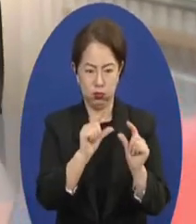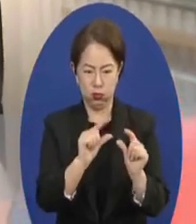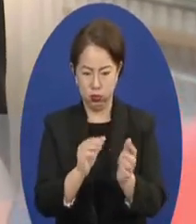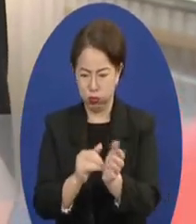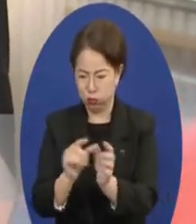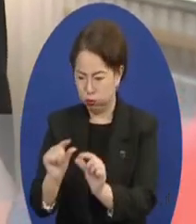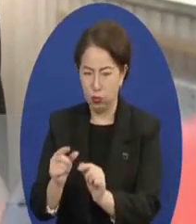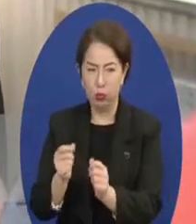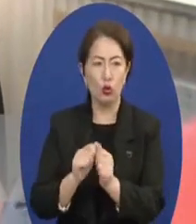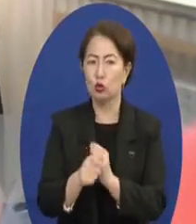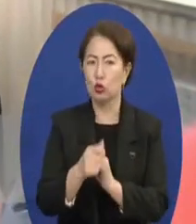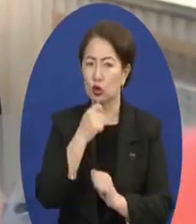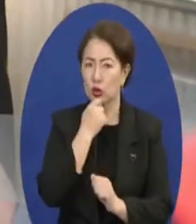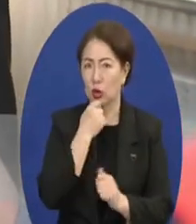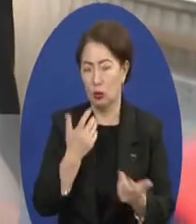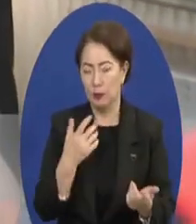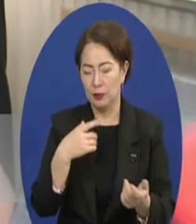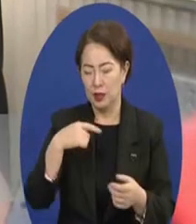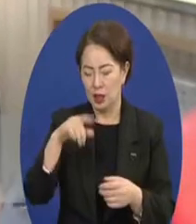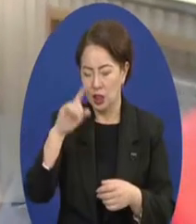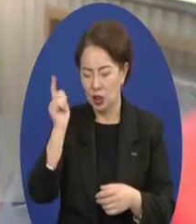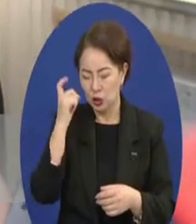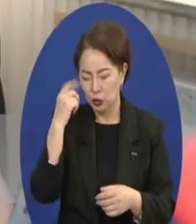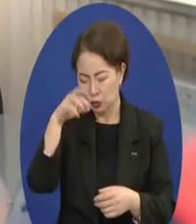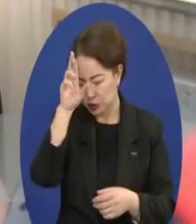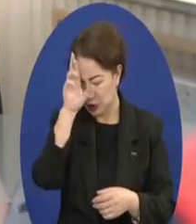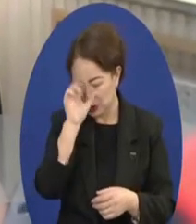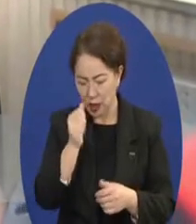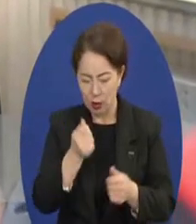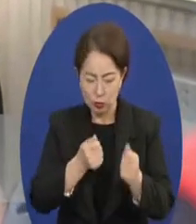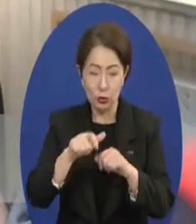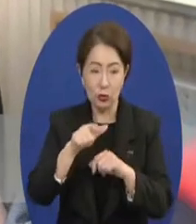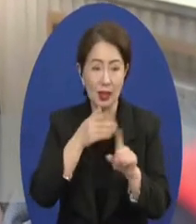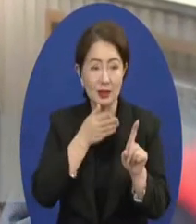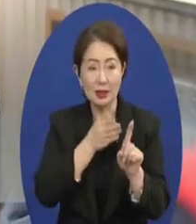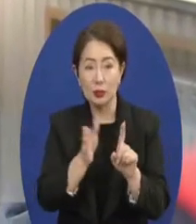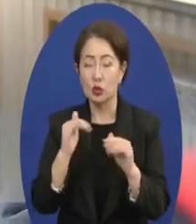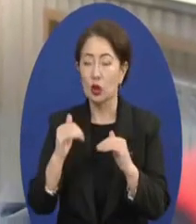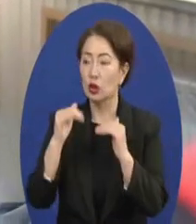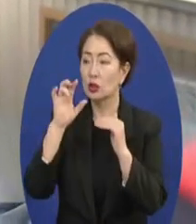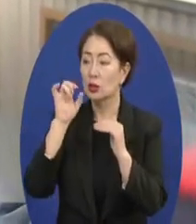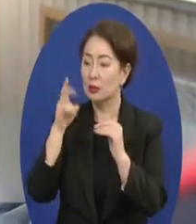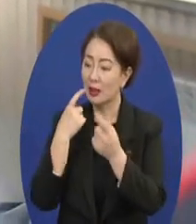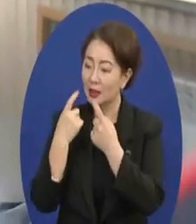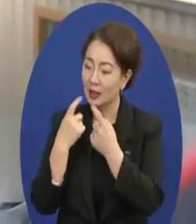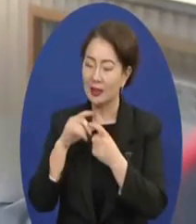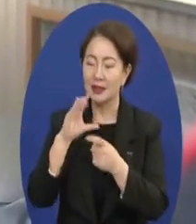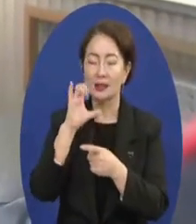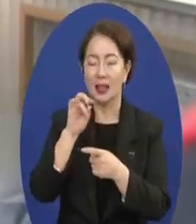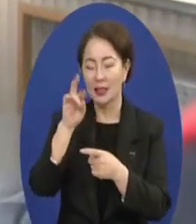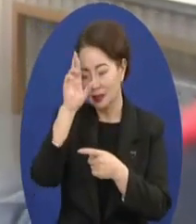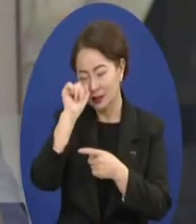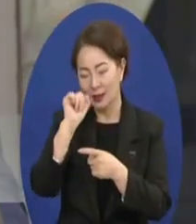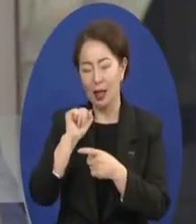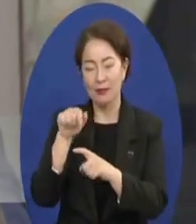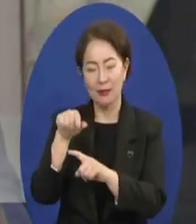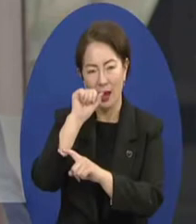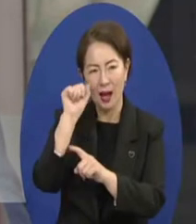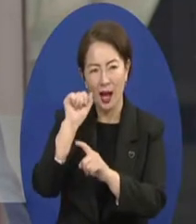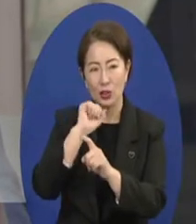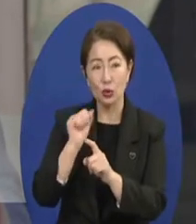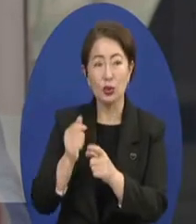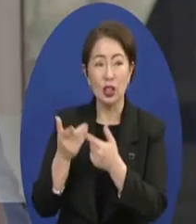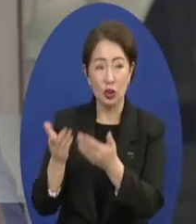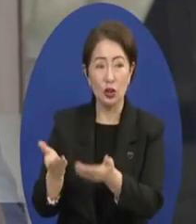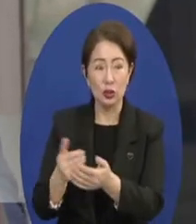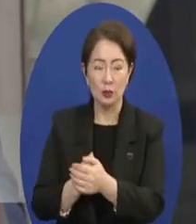гэд. Тэгээд эрчим хүчний яамаараа эрчим хүчний зохицуулах газраар дамжуулж хөгжлийн банктай ирсэн, сангийн яамд асуудлаа тавьсан.